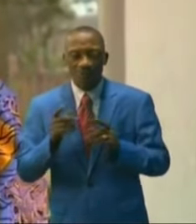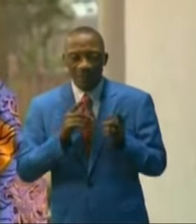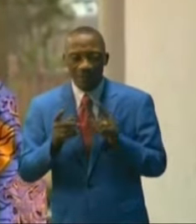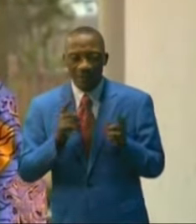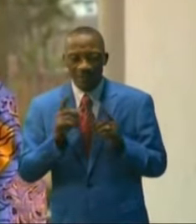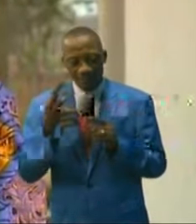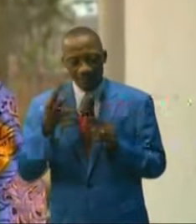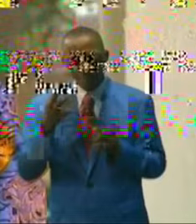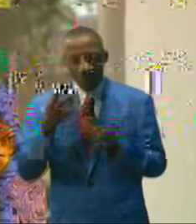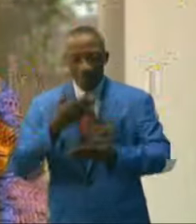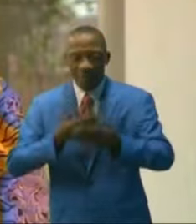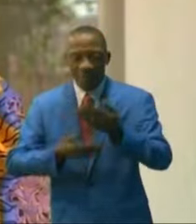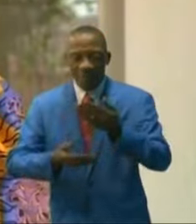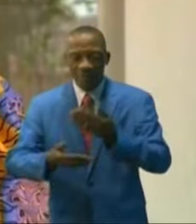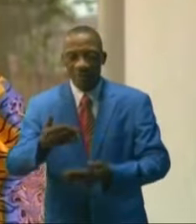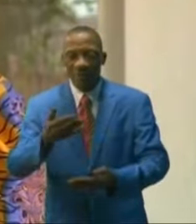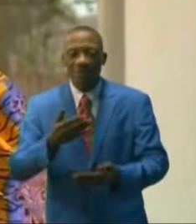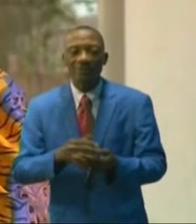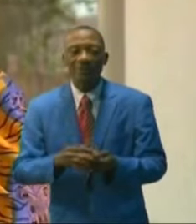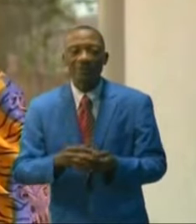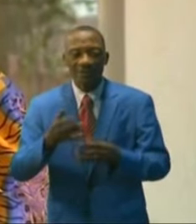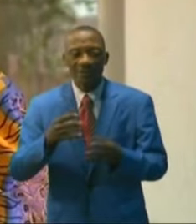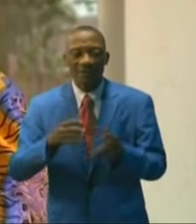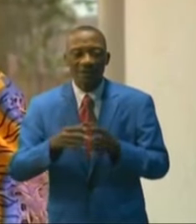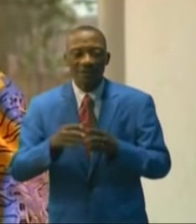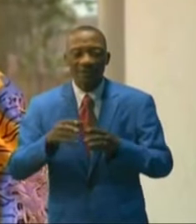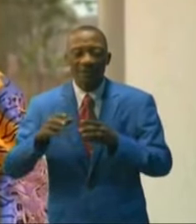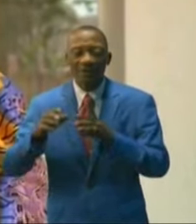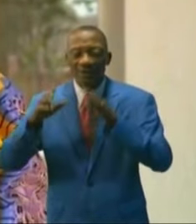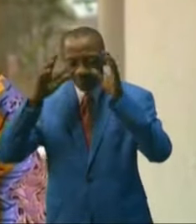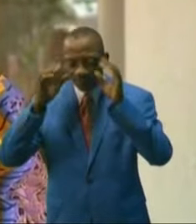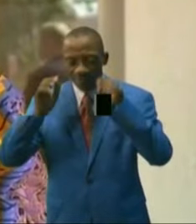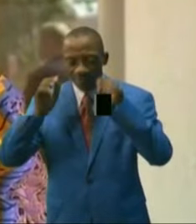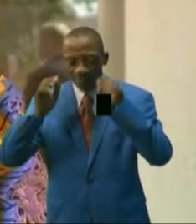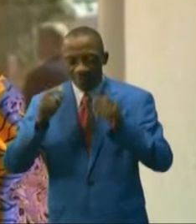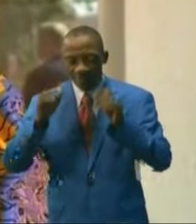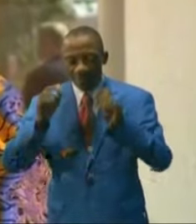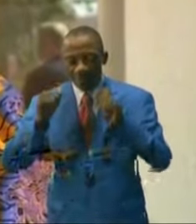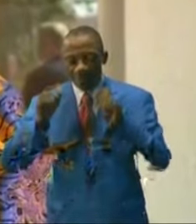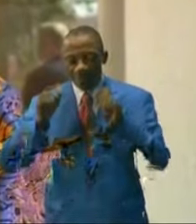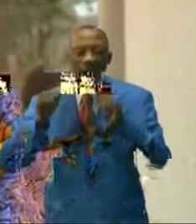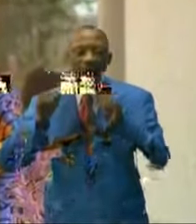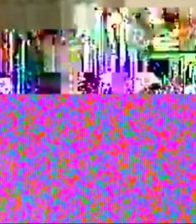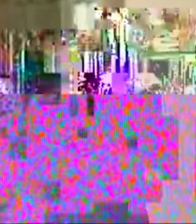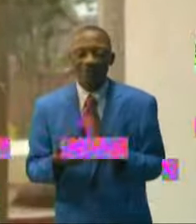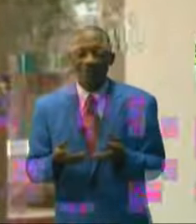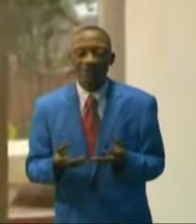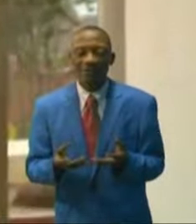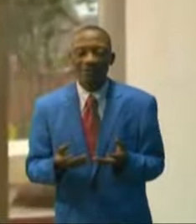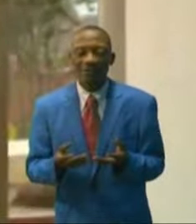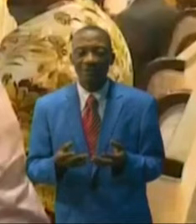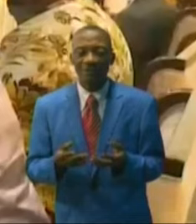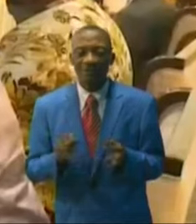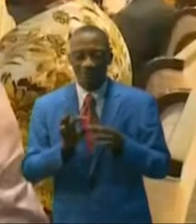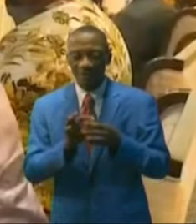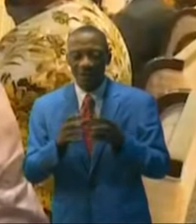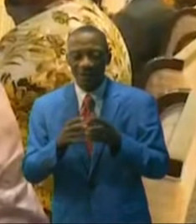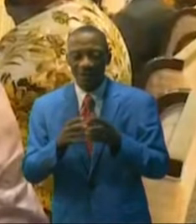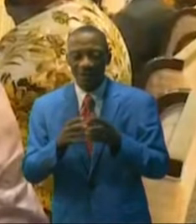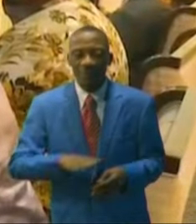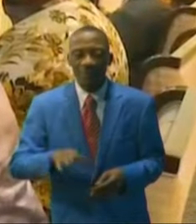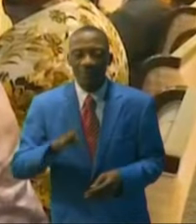échanges entre son Monsieur le Président de la République et son visiteur venu du ministre des Affaires étrangères pour